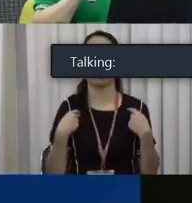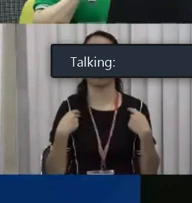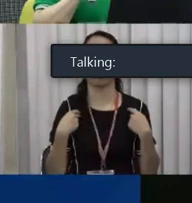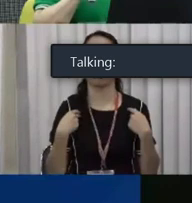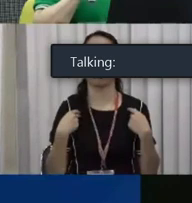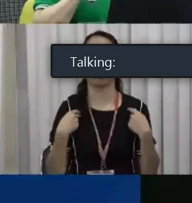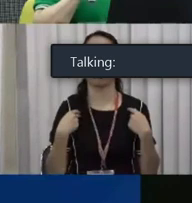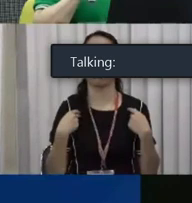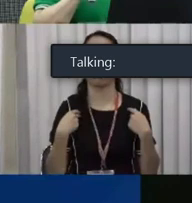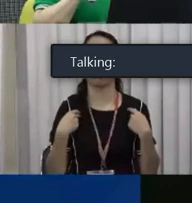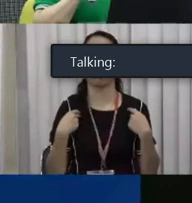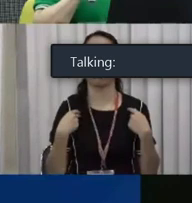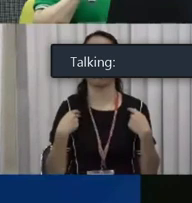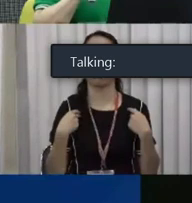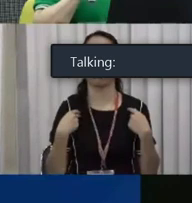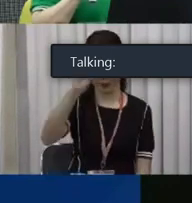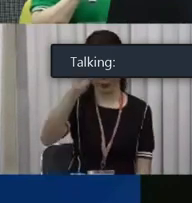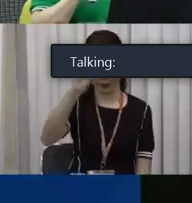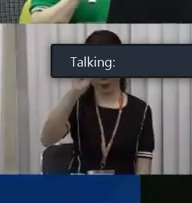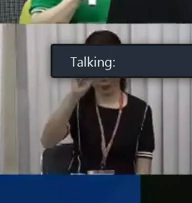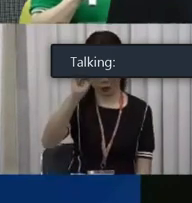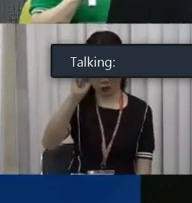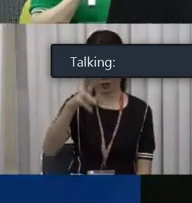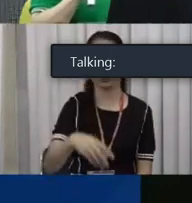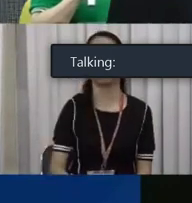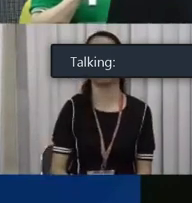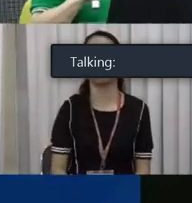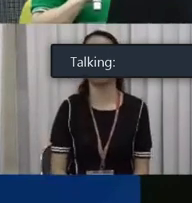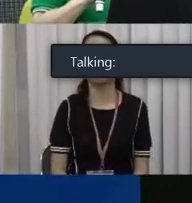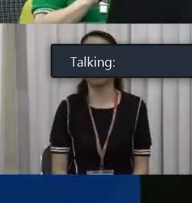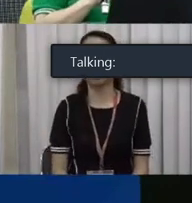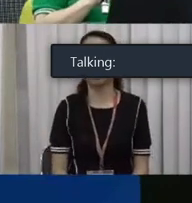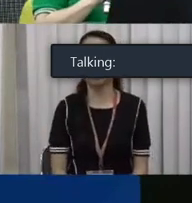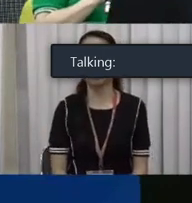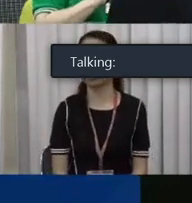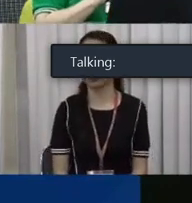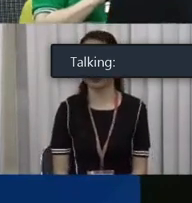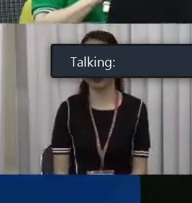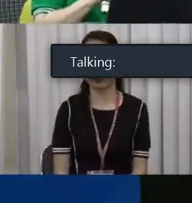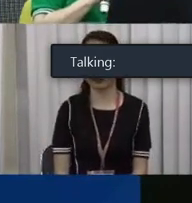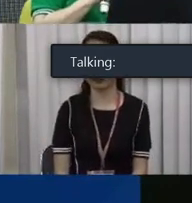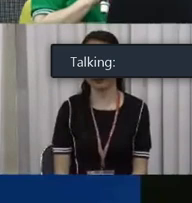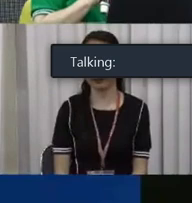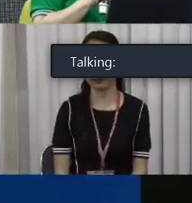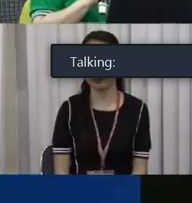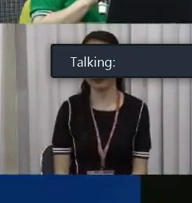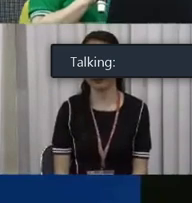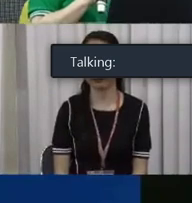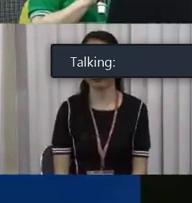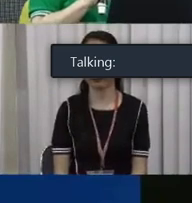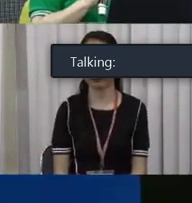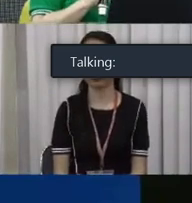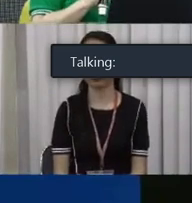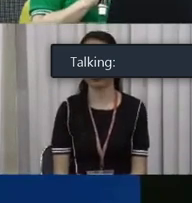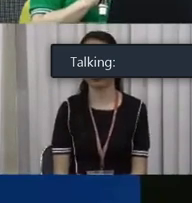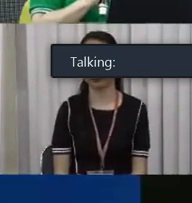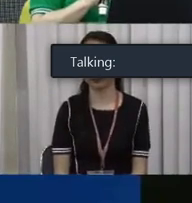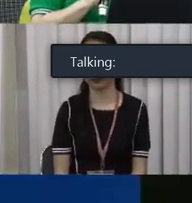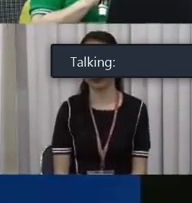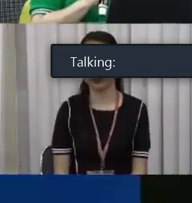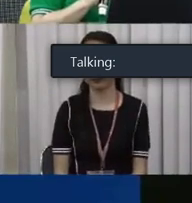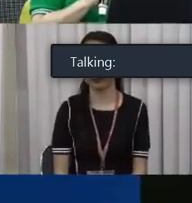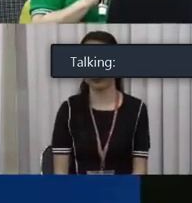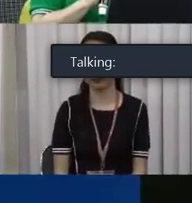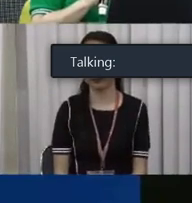kanang Osmeña Day. So sa ato ara po na. Ano, ato ang mga charter days sa province o sa mga cities under